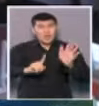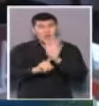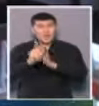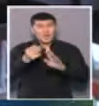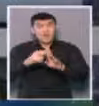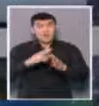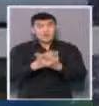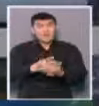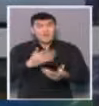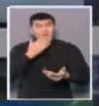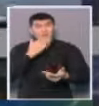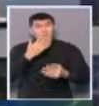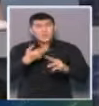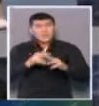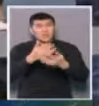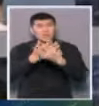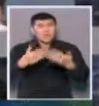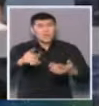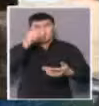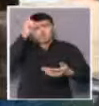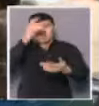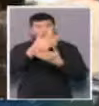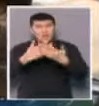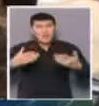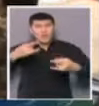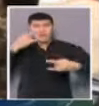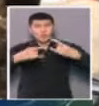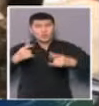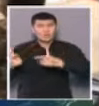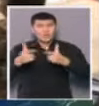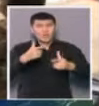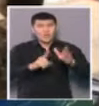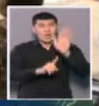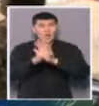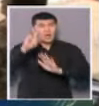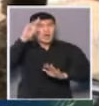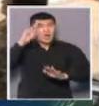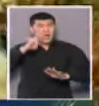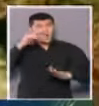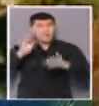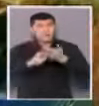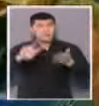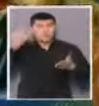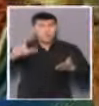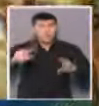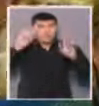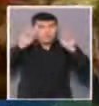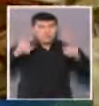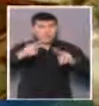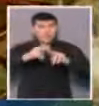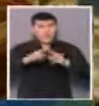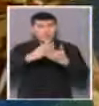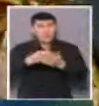шетелге, Америка Құрама Штаттарымен Түркияға барып хабарлар әзірлеген тұңғыш қазақ журналисі екенін біреу білсе, біреу